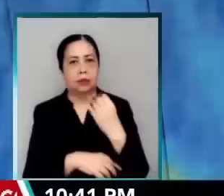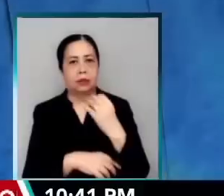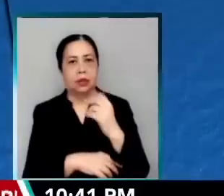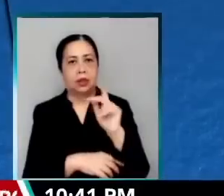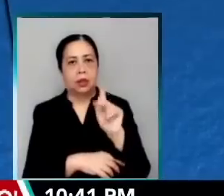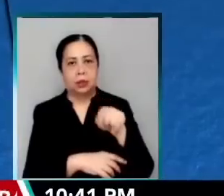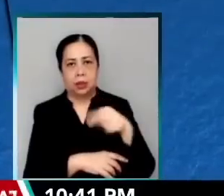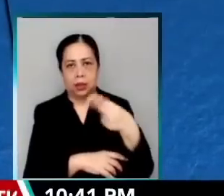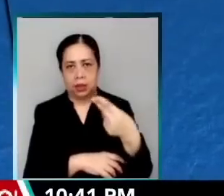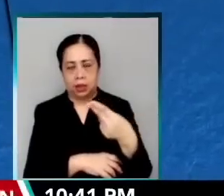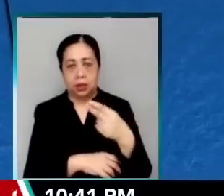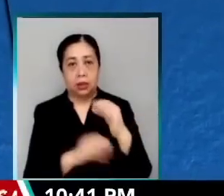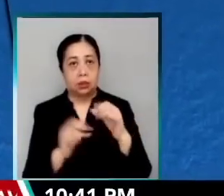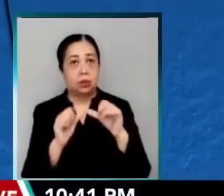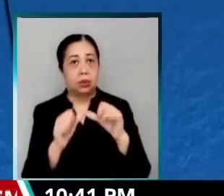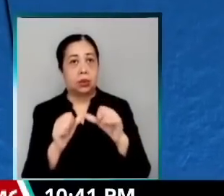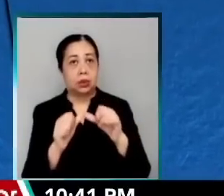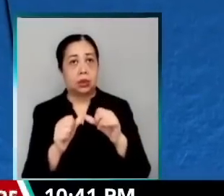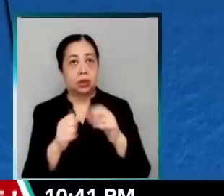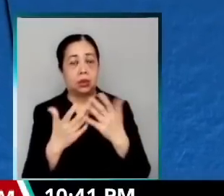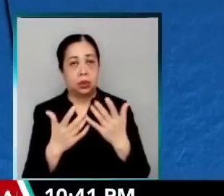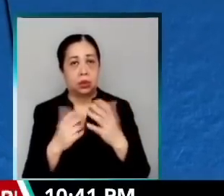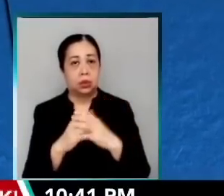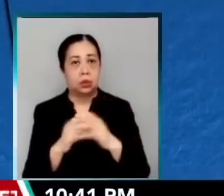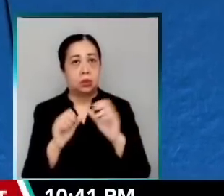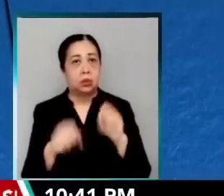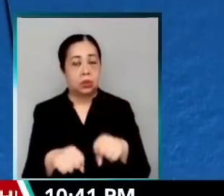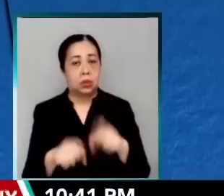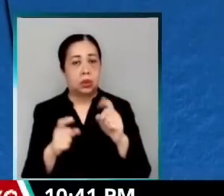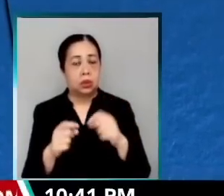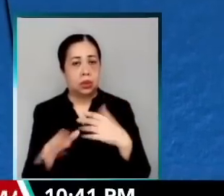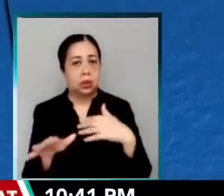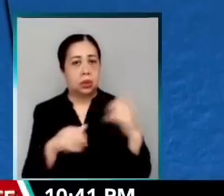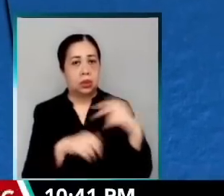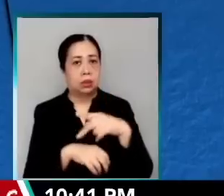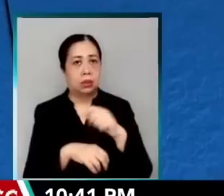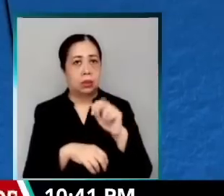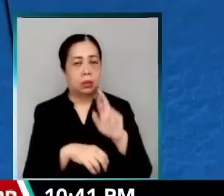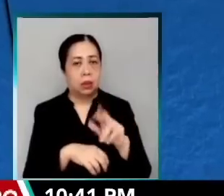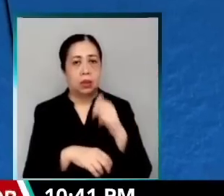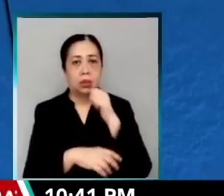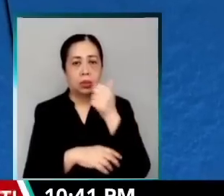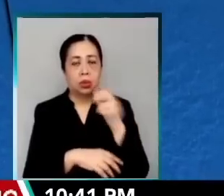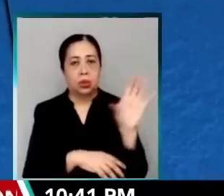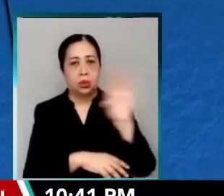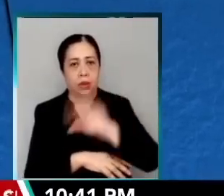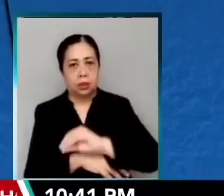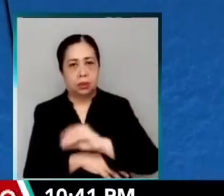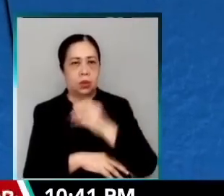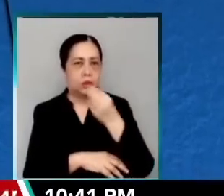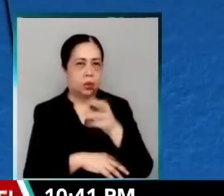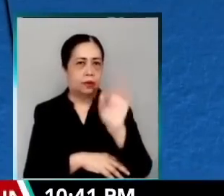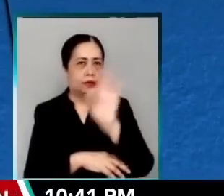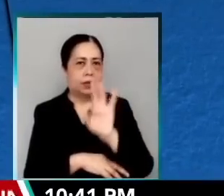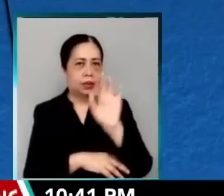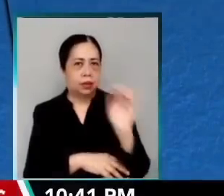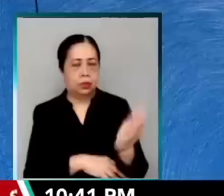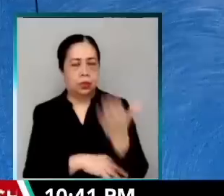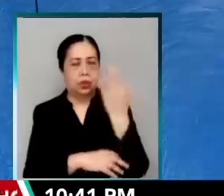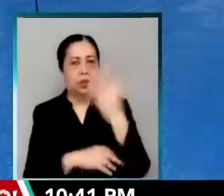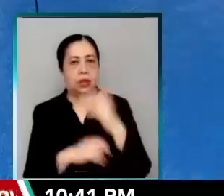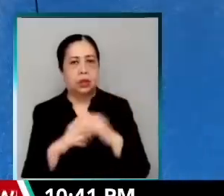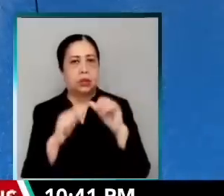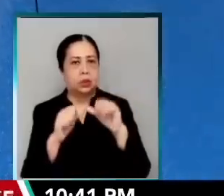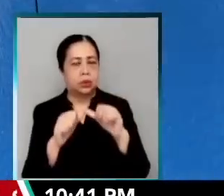Kung magpapatuloy sa ganitong galaw, posible itong lumabas ng PAR bukas ng gabi o Biyernes ng umaga. Tuloy-tuloy naman